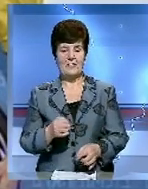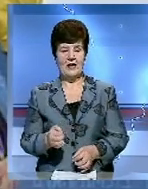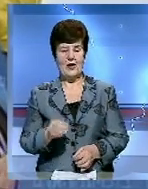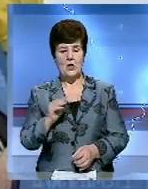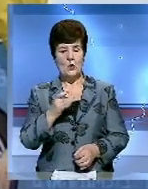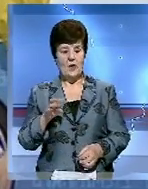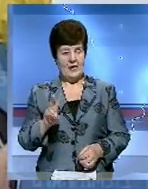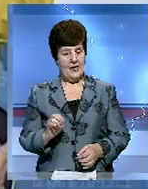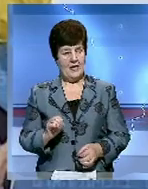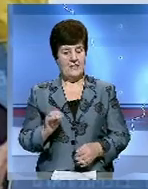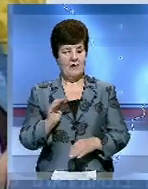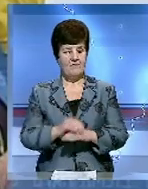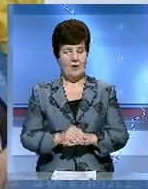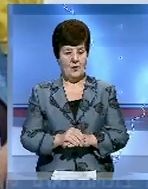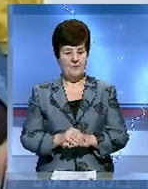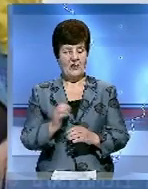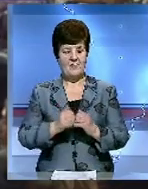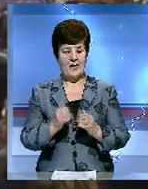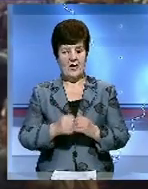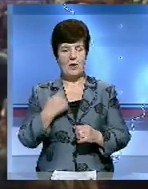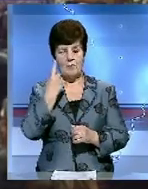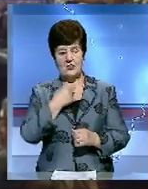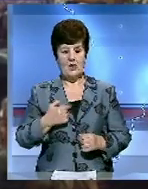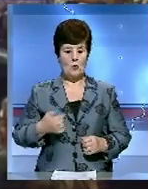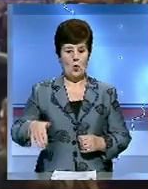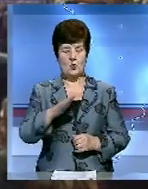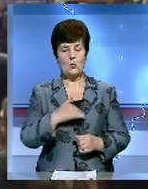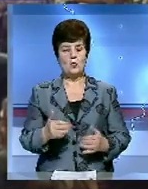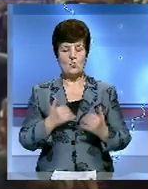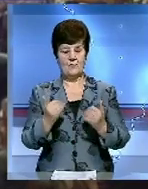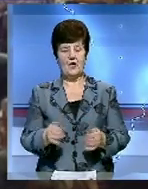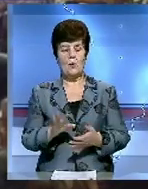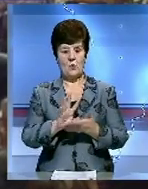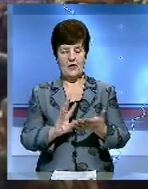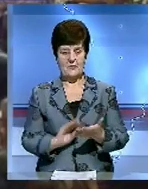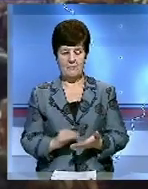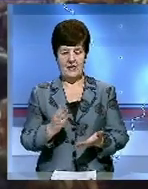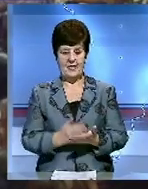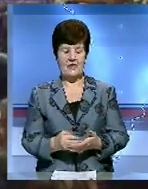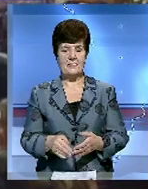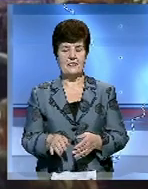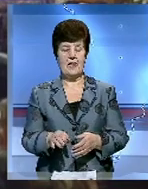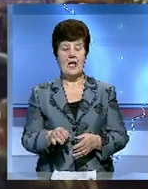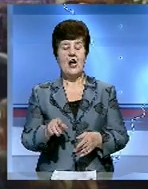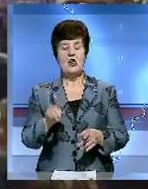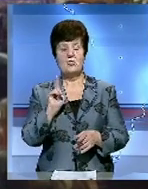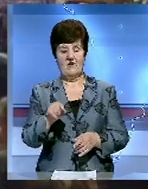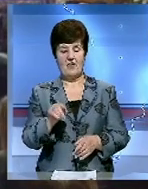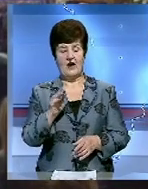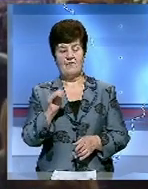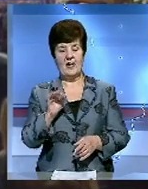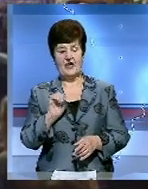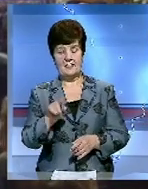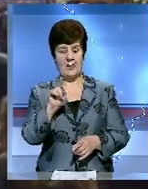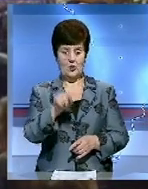fapt, fiecare persoană, noi toți, operăm cu exemple și este ceva firesc. Atunci când tu ești tratat